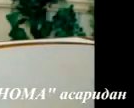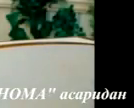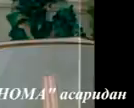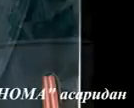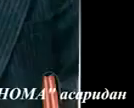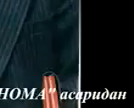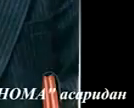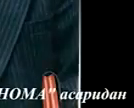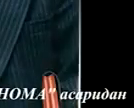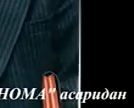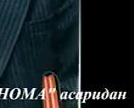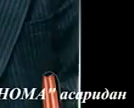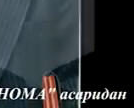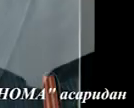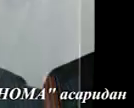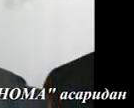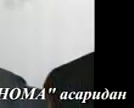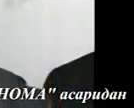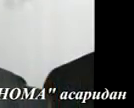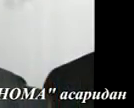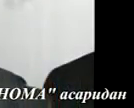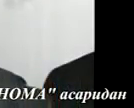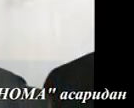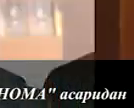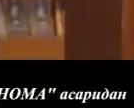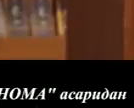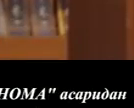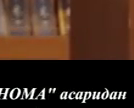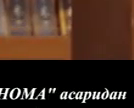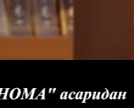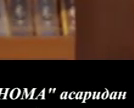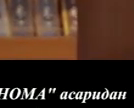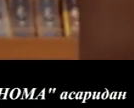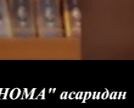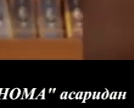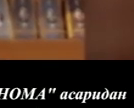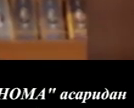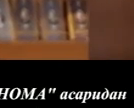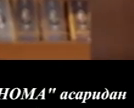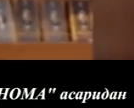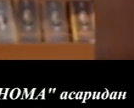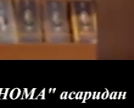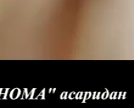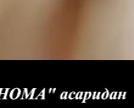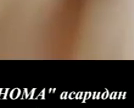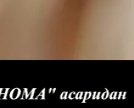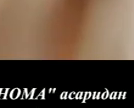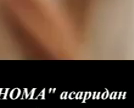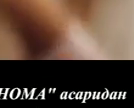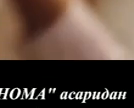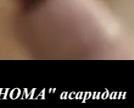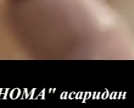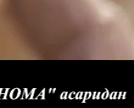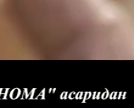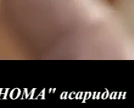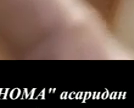ham bevosita bog'liq. Shunday ekan, ayni paytda ertamiz davomchilar bo'lgan murg'ak